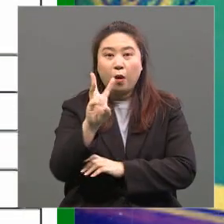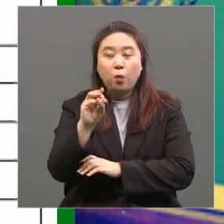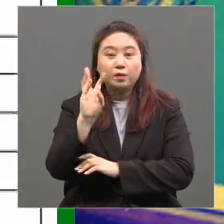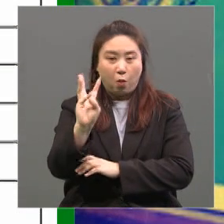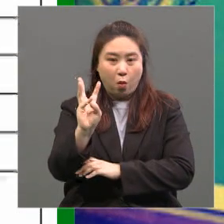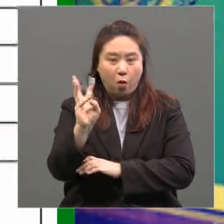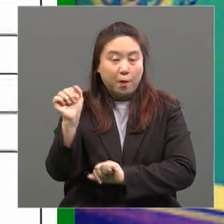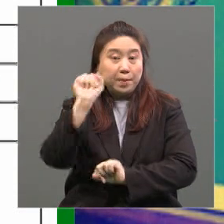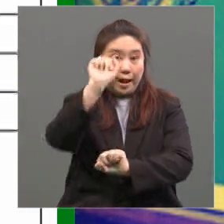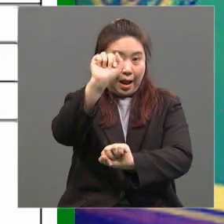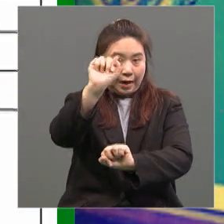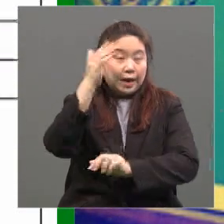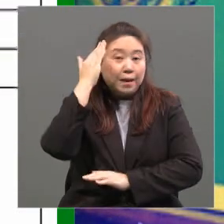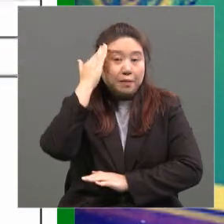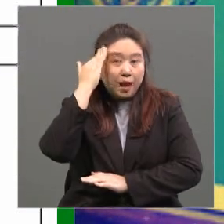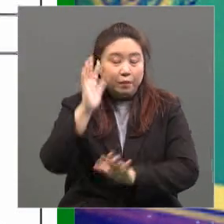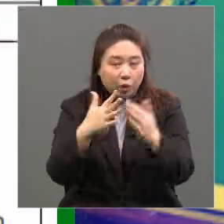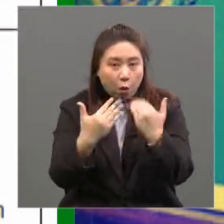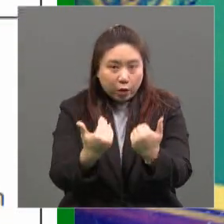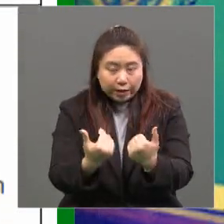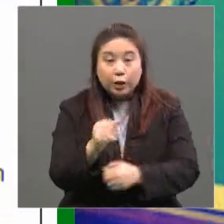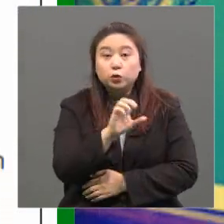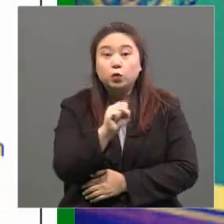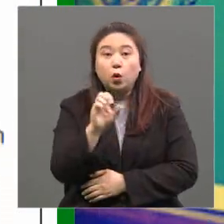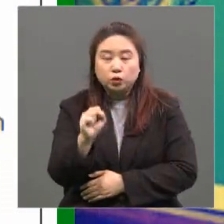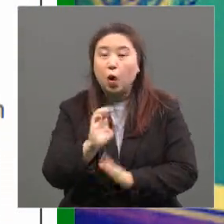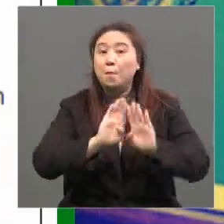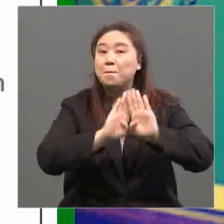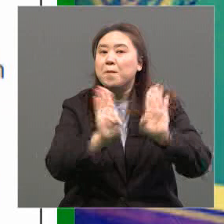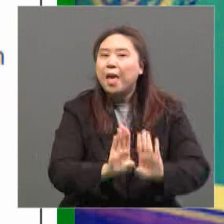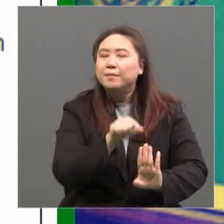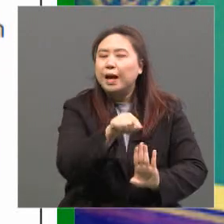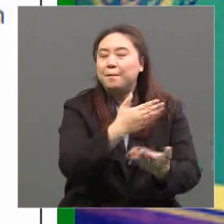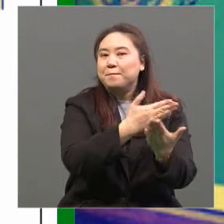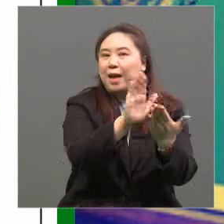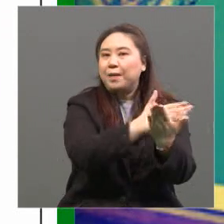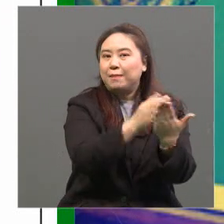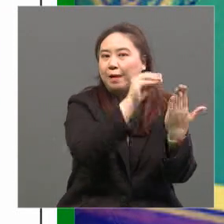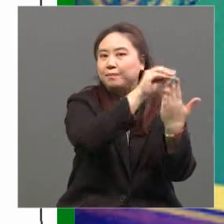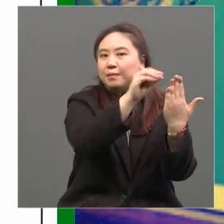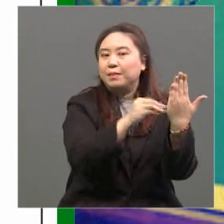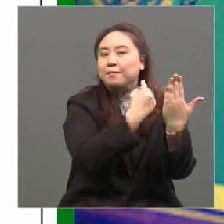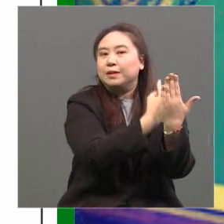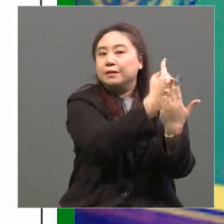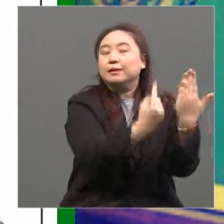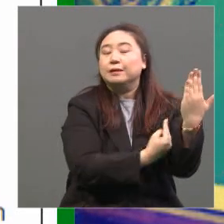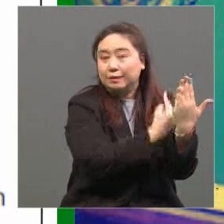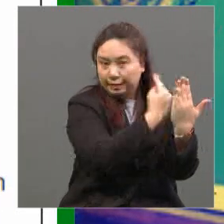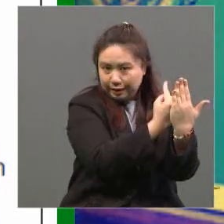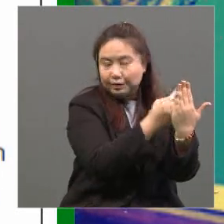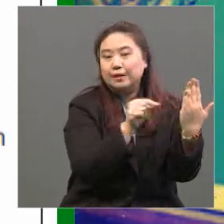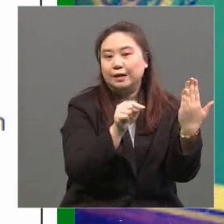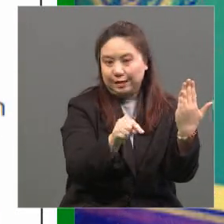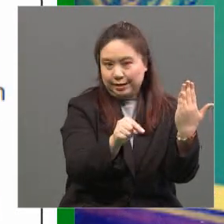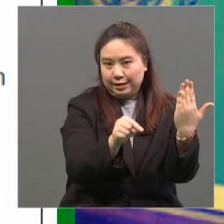จึงประกาศให้ทราบเกี่ยวกับจำนวนสมาชิกสภาผู้แทนราษฎรแบบแบ่งเขตเลือกตั้งจำนวนเขตเลือกตั้งและท้องที่ที่